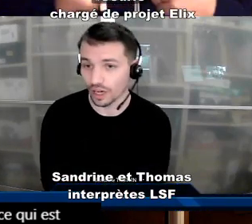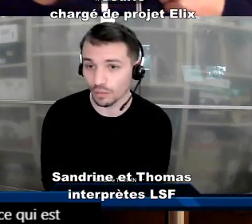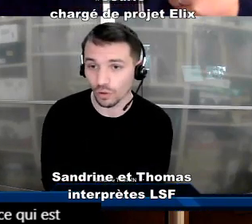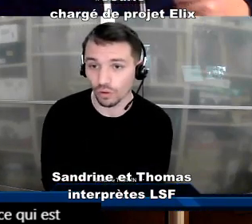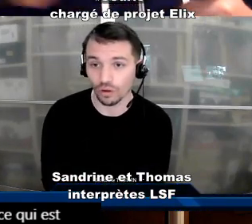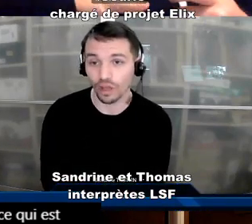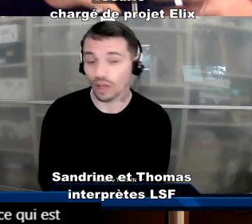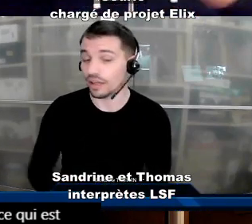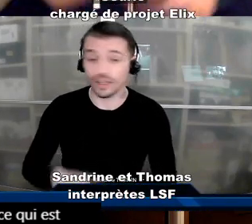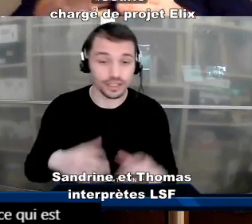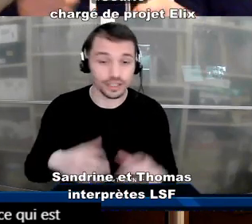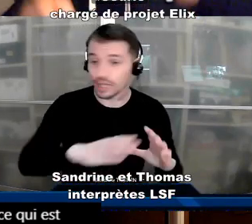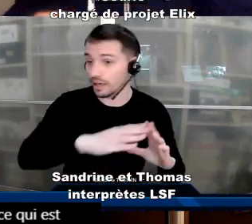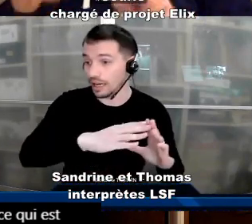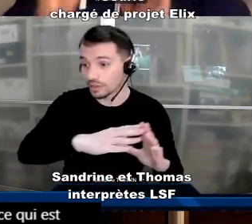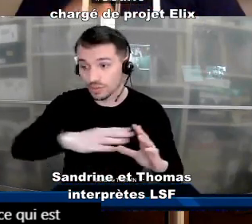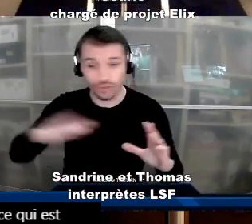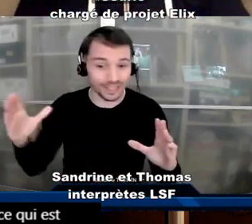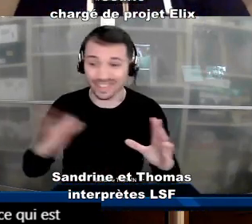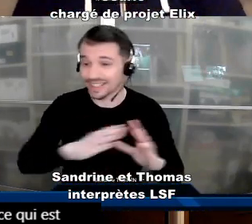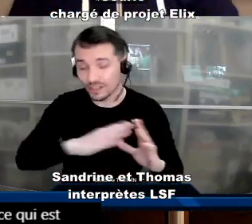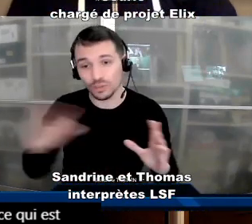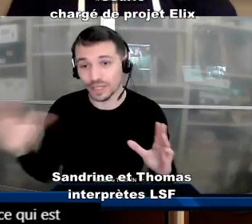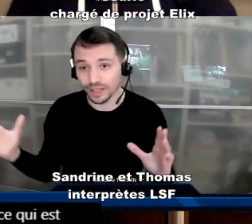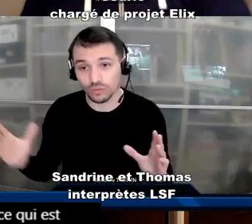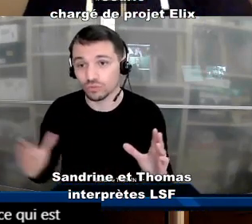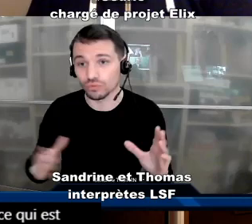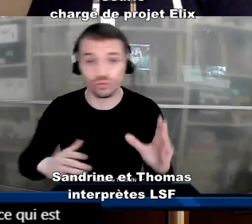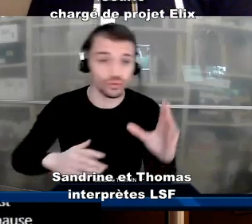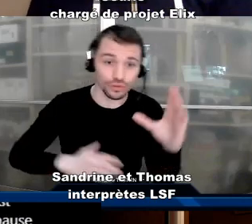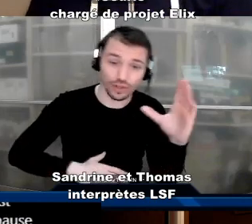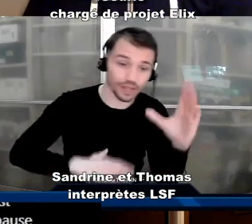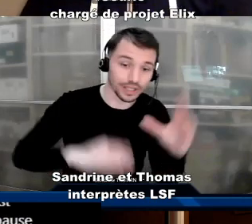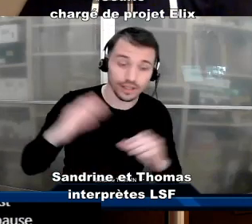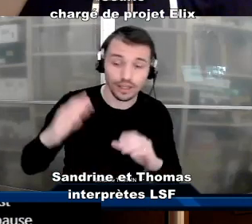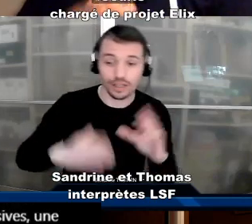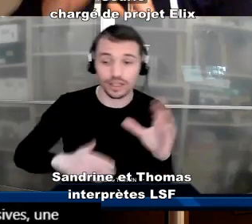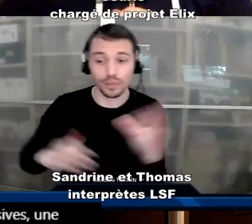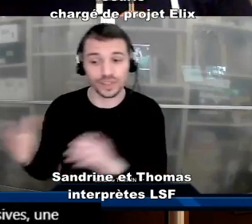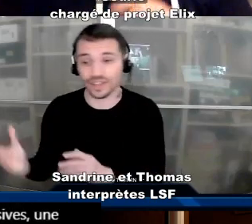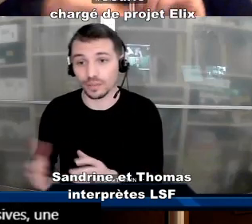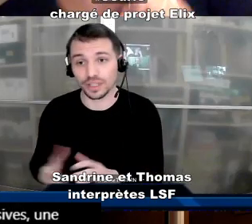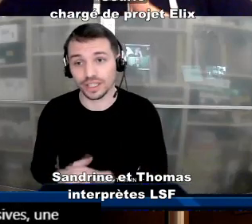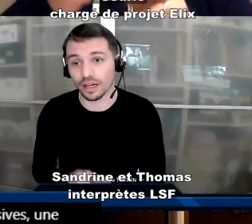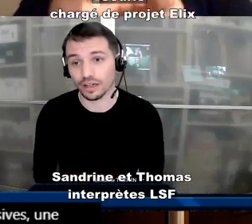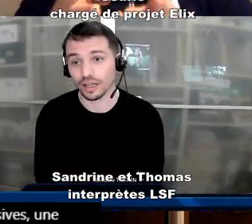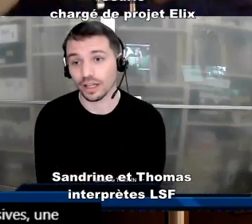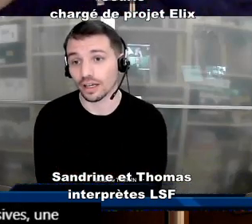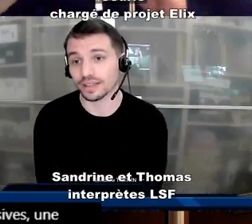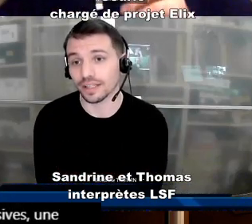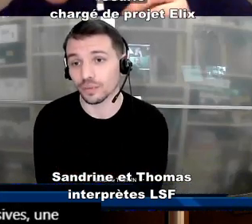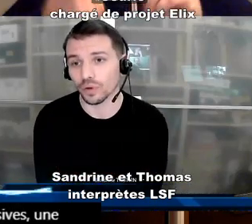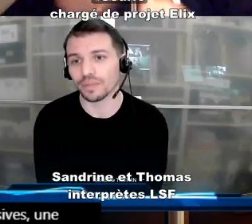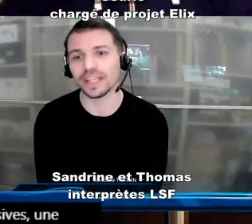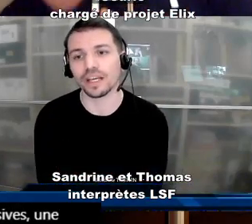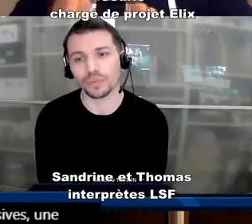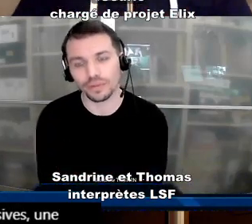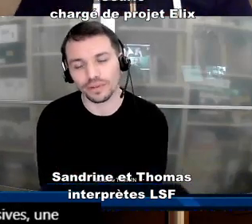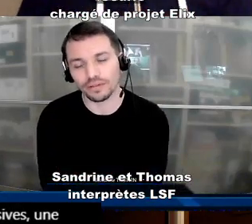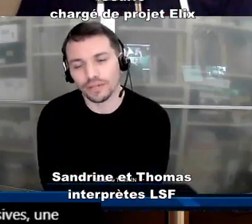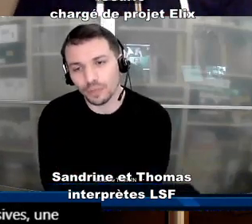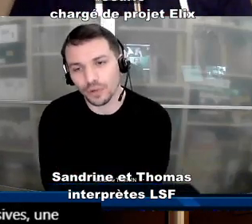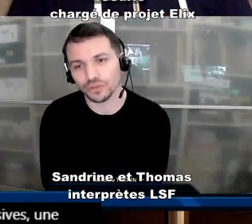fonctionne différemment. Et il y a des semaines à la suite. Voilà, c'est les 4 semaines d'un coup, d'autres avec des pauses intermédiaires. Ça dépend.